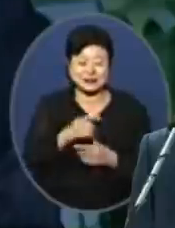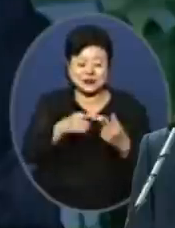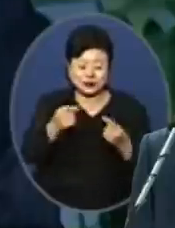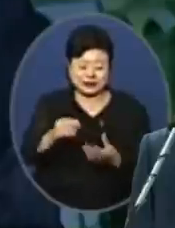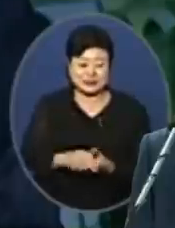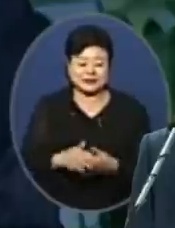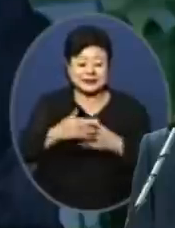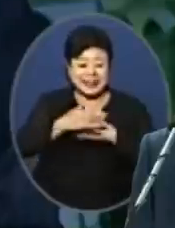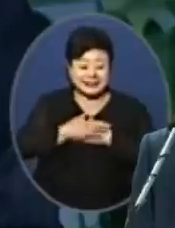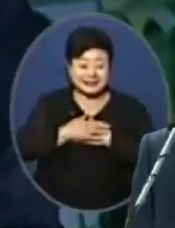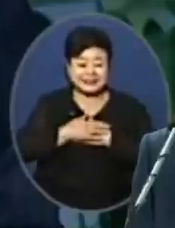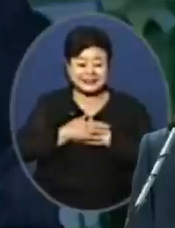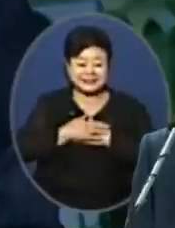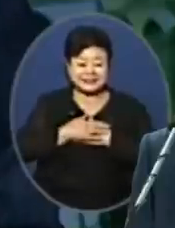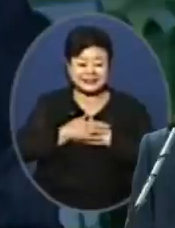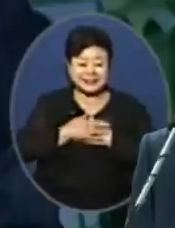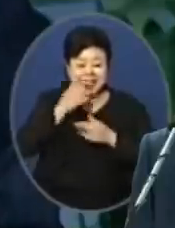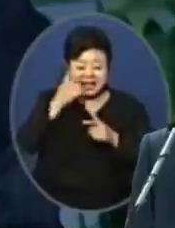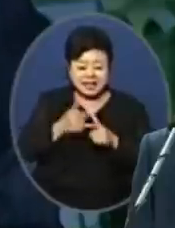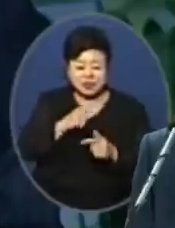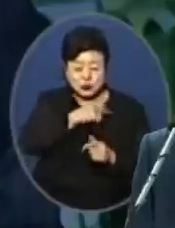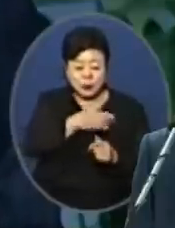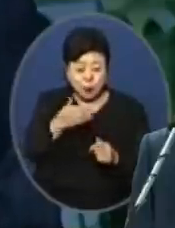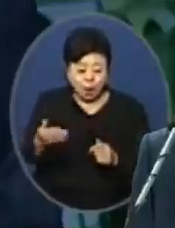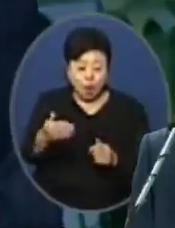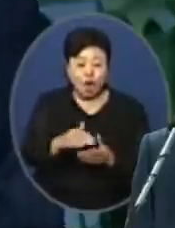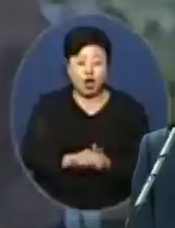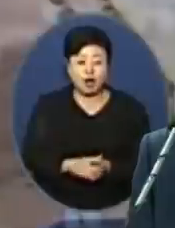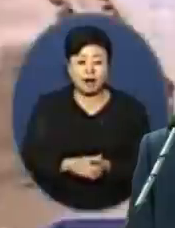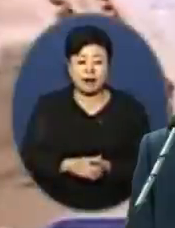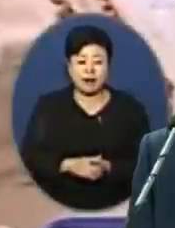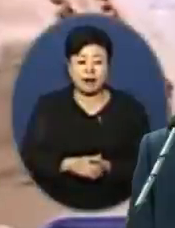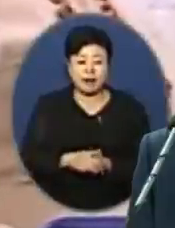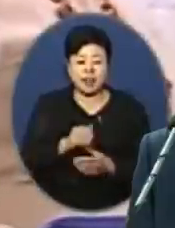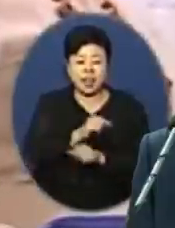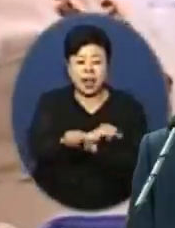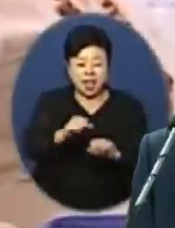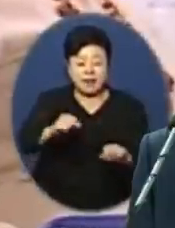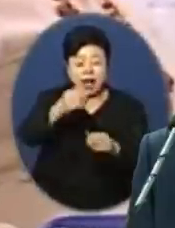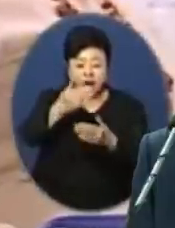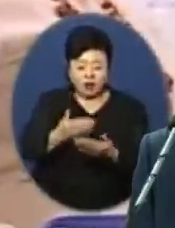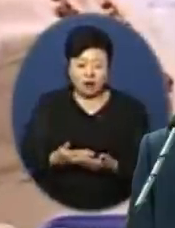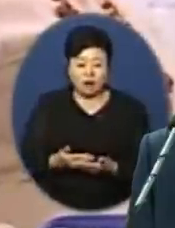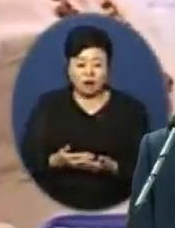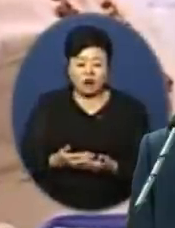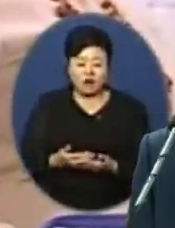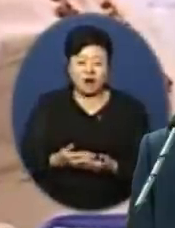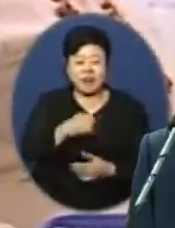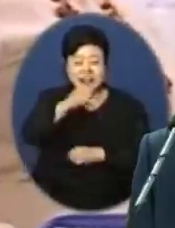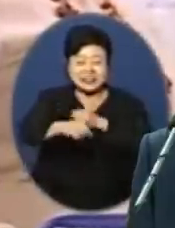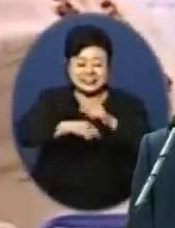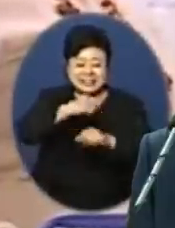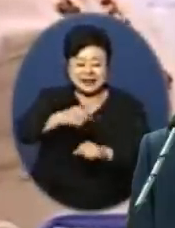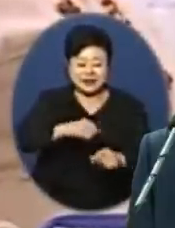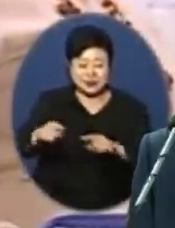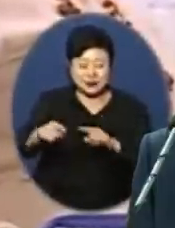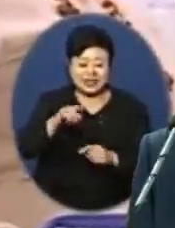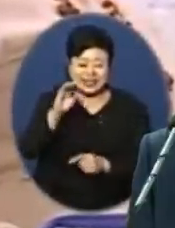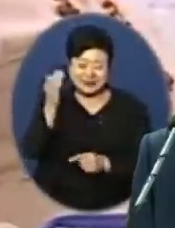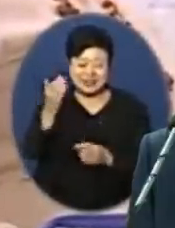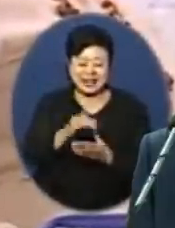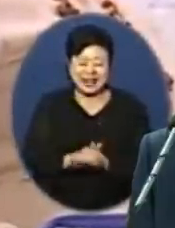따라 말씀하시죠. 나는 예수님 보혈로 해방을 얻고 자유를 누리게